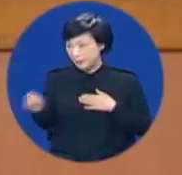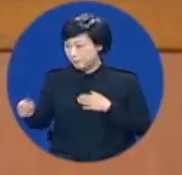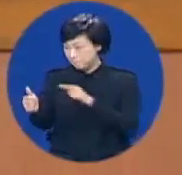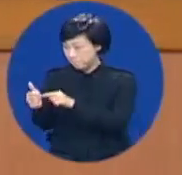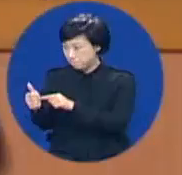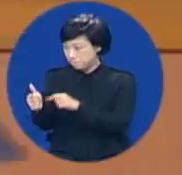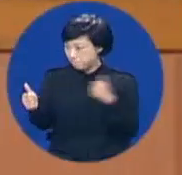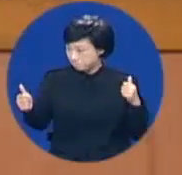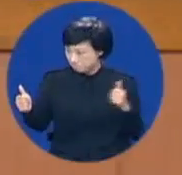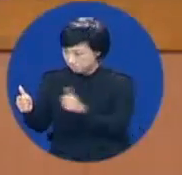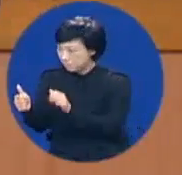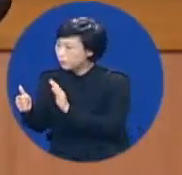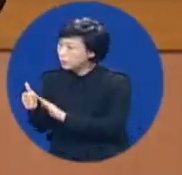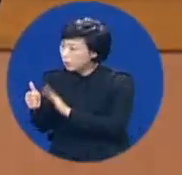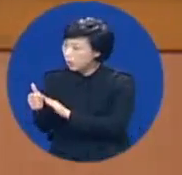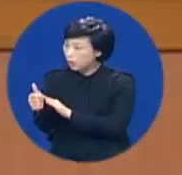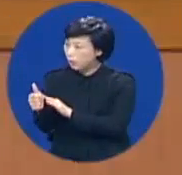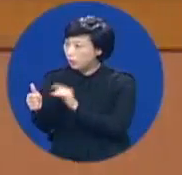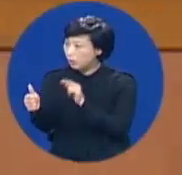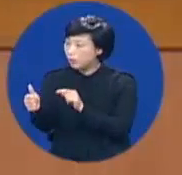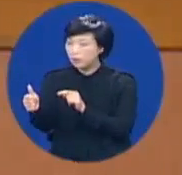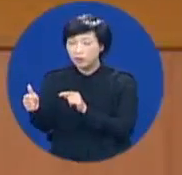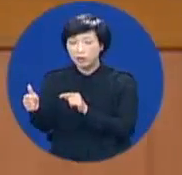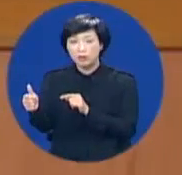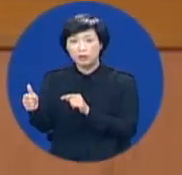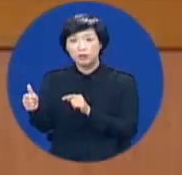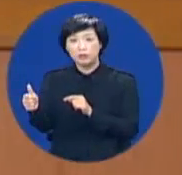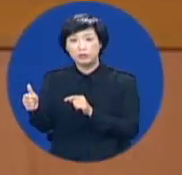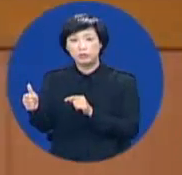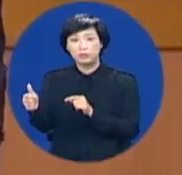갔어요. 아무개야,